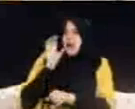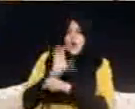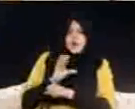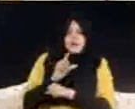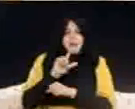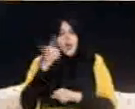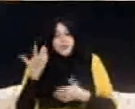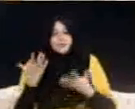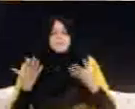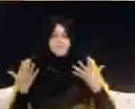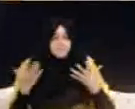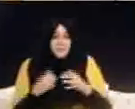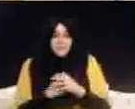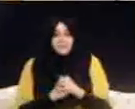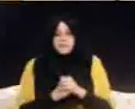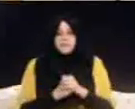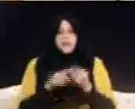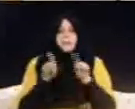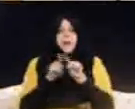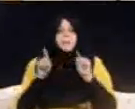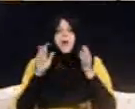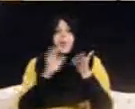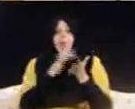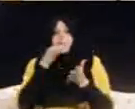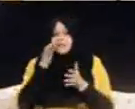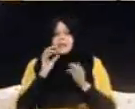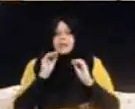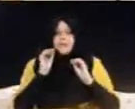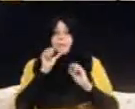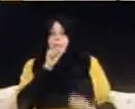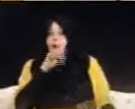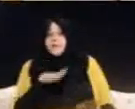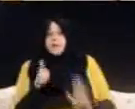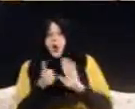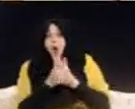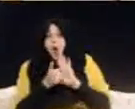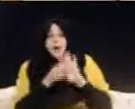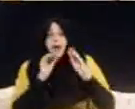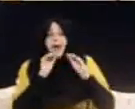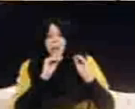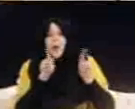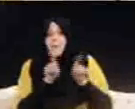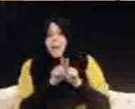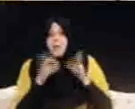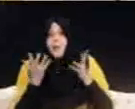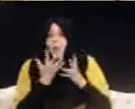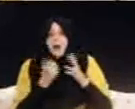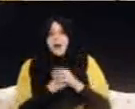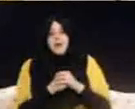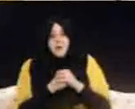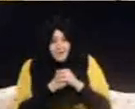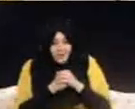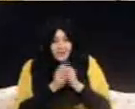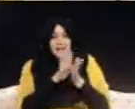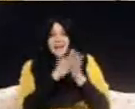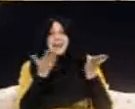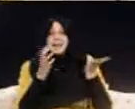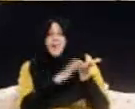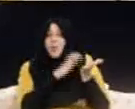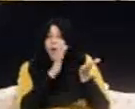أكمل الآية ويعلمهم الكتاب والحكمة. نعم. إذن جاءت التزكية التي انصرفت